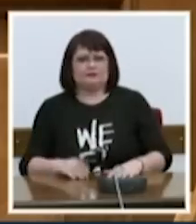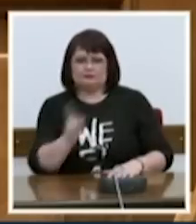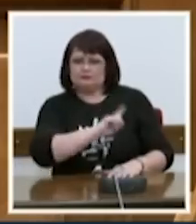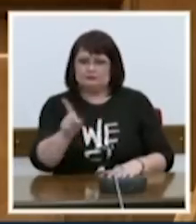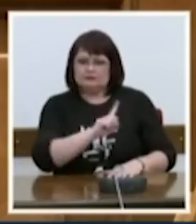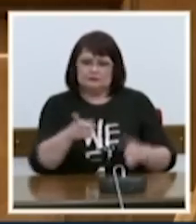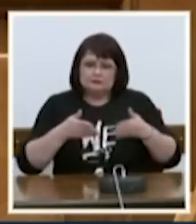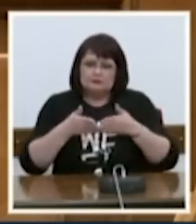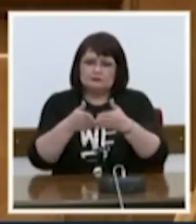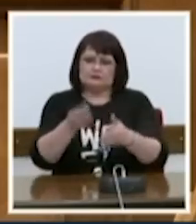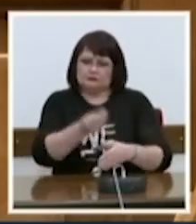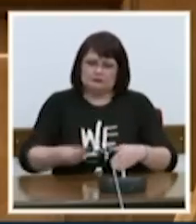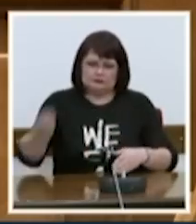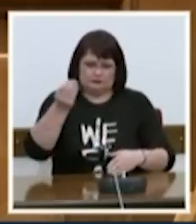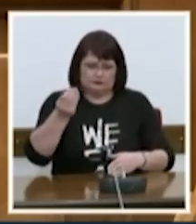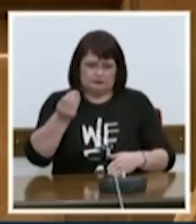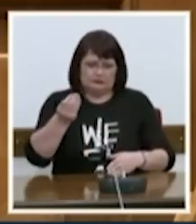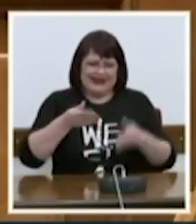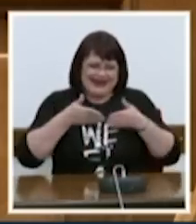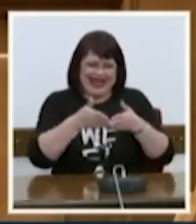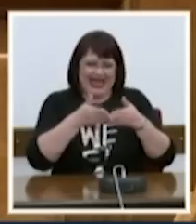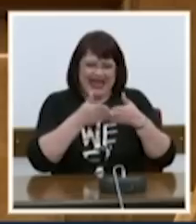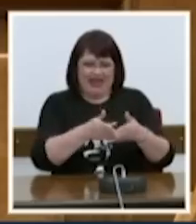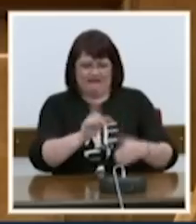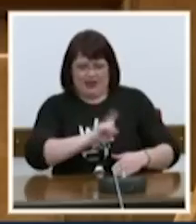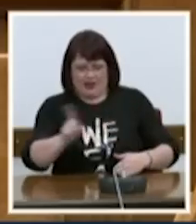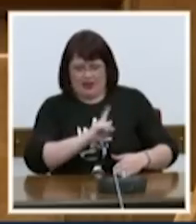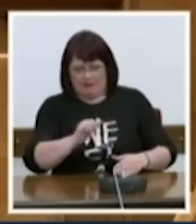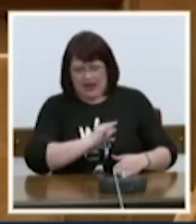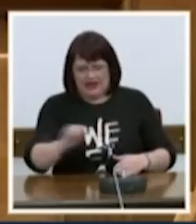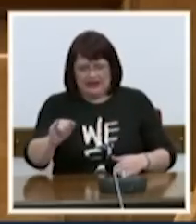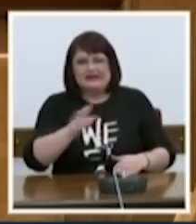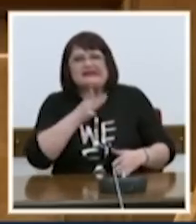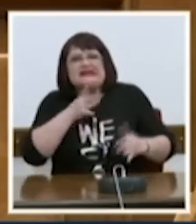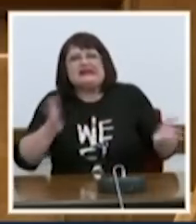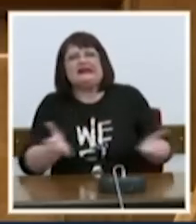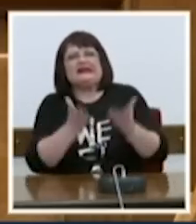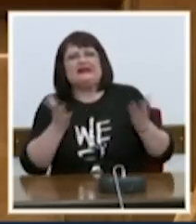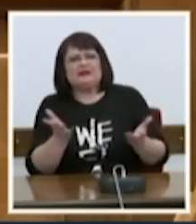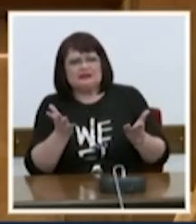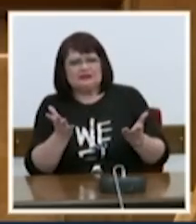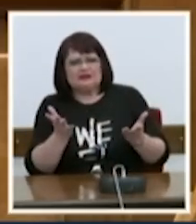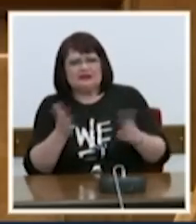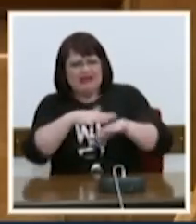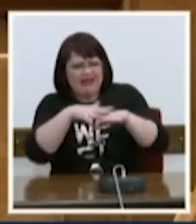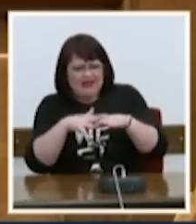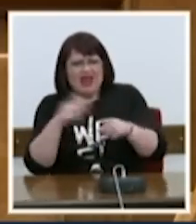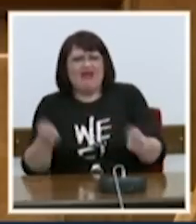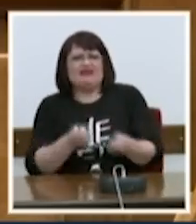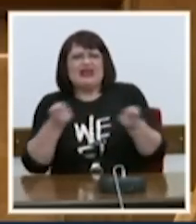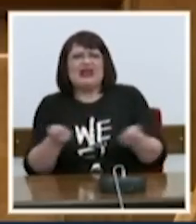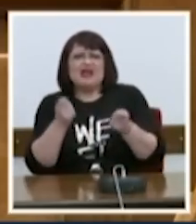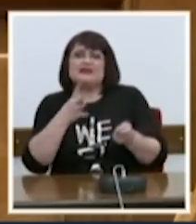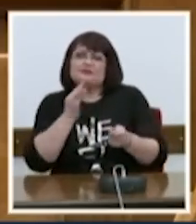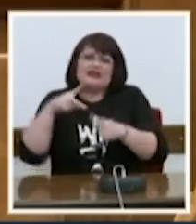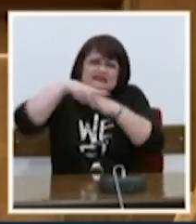επιδοτούνται επιπλέον για τα καράβια καριδότσουφλα που έχουν και για τα κάτεργα για τους ναυτεργάτες. Όταν τα τελευταία